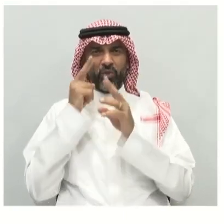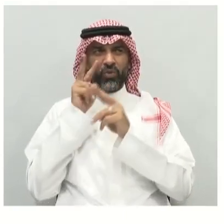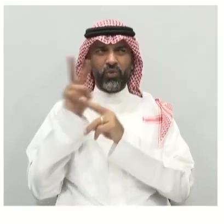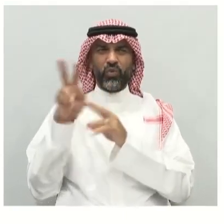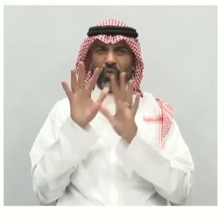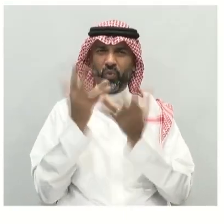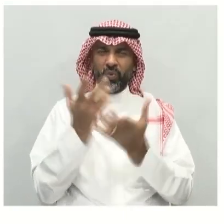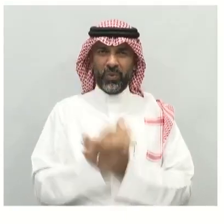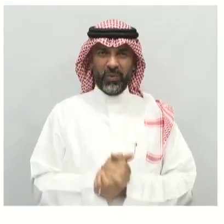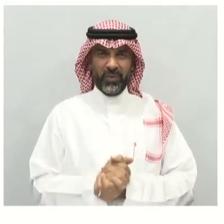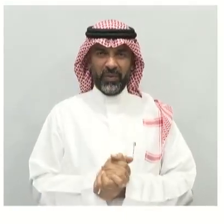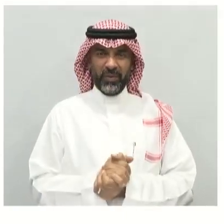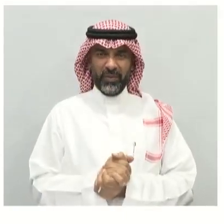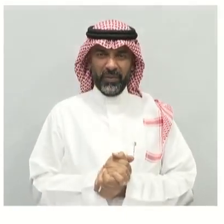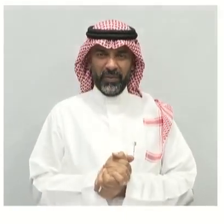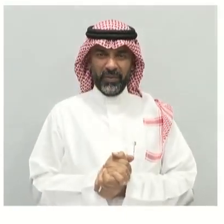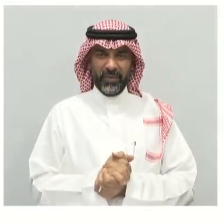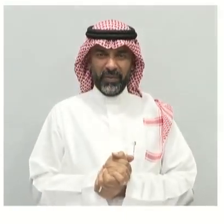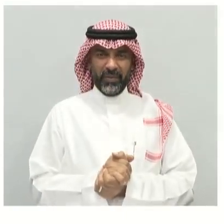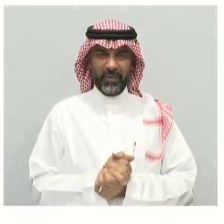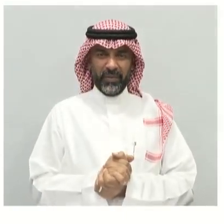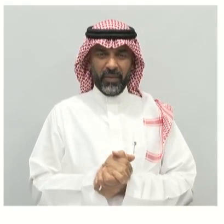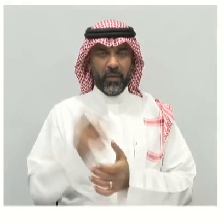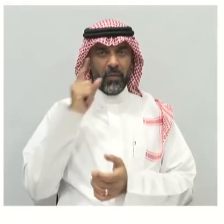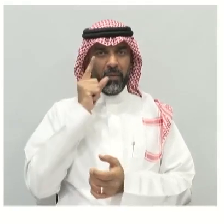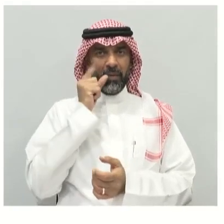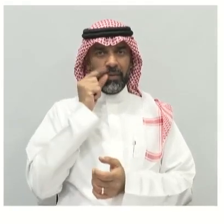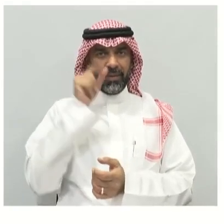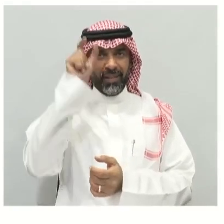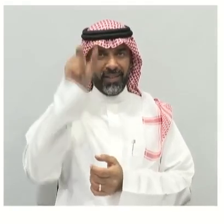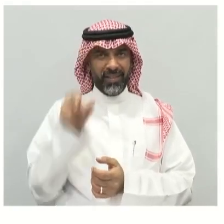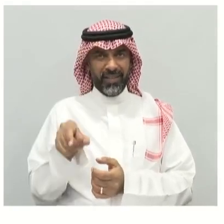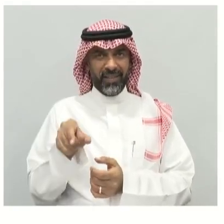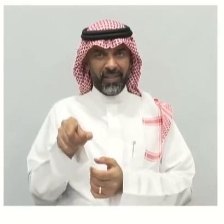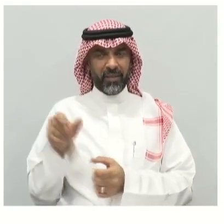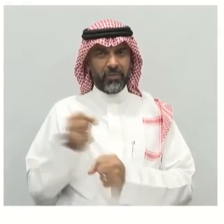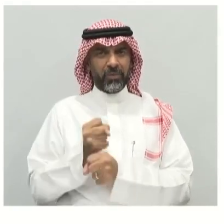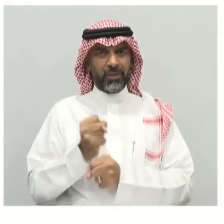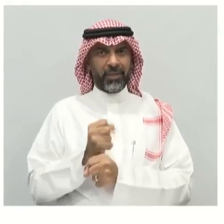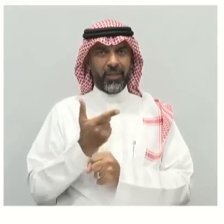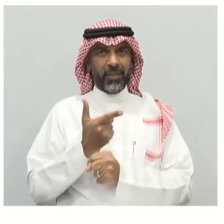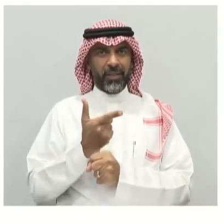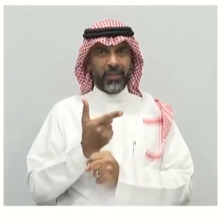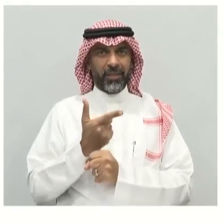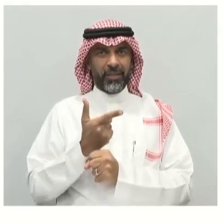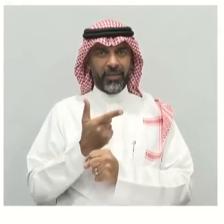فيها تزين رجل هنا يستخدم